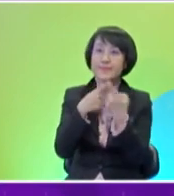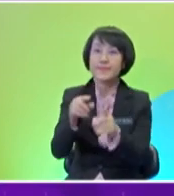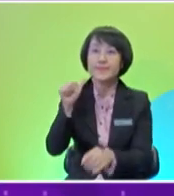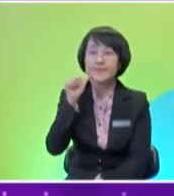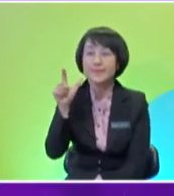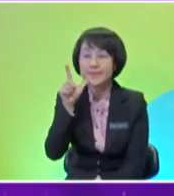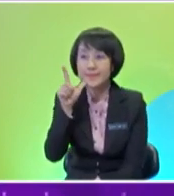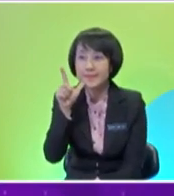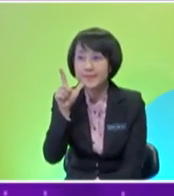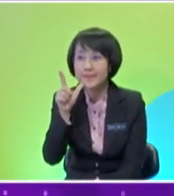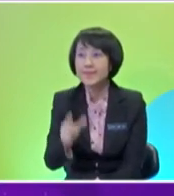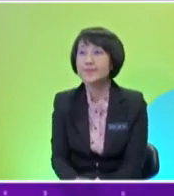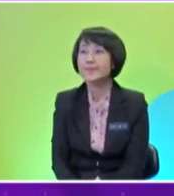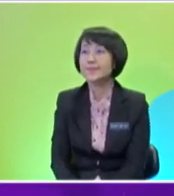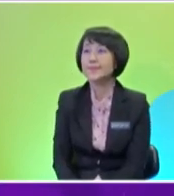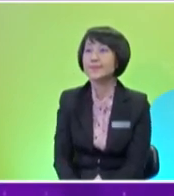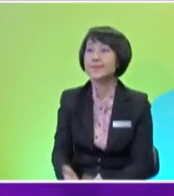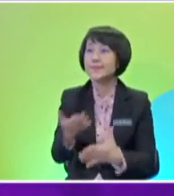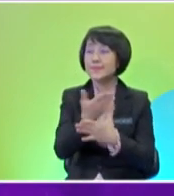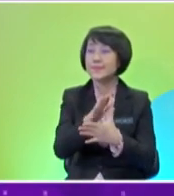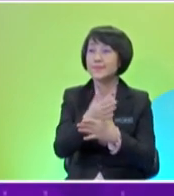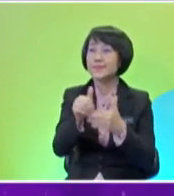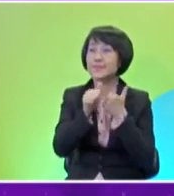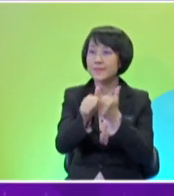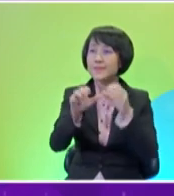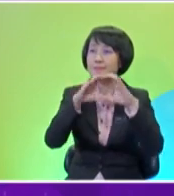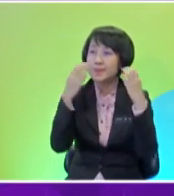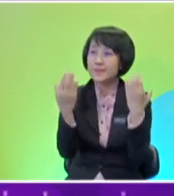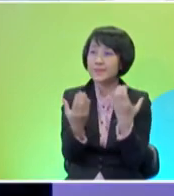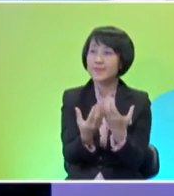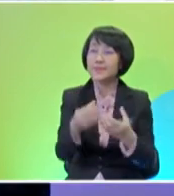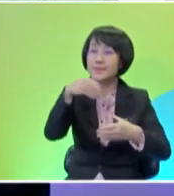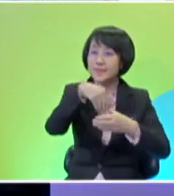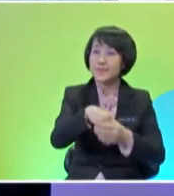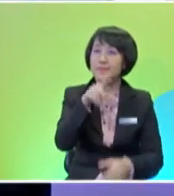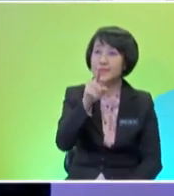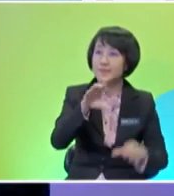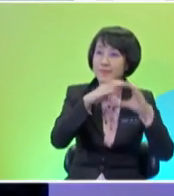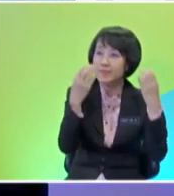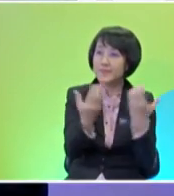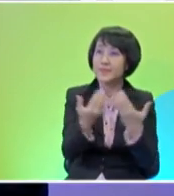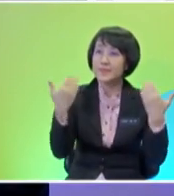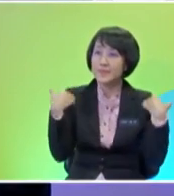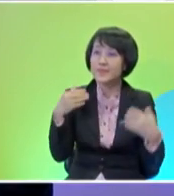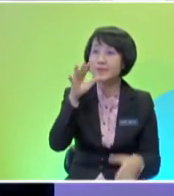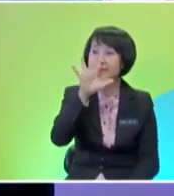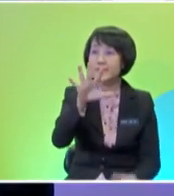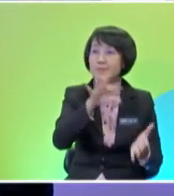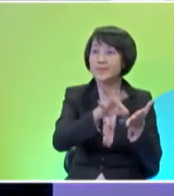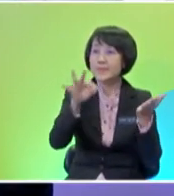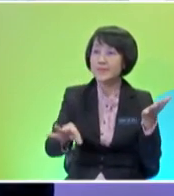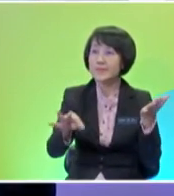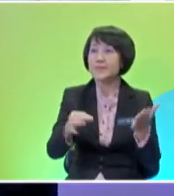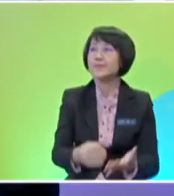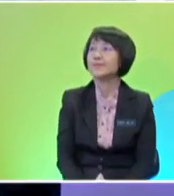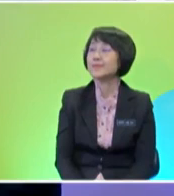/ 5 jadi kita bagikan ikut kumpulan satu kumpulan ada lima biji Oke jadi satu Kumpulan Dua